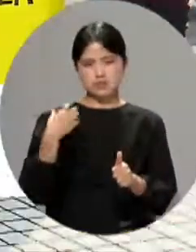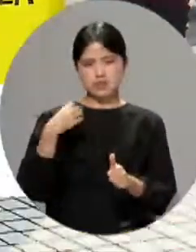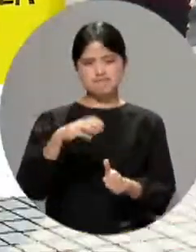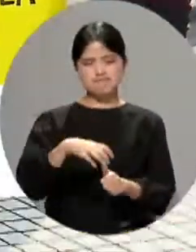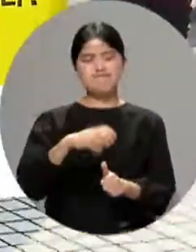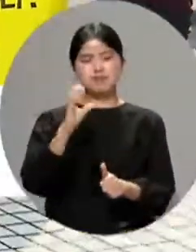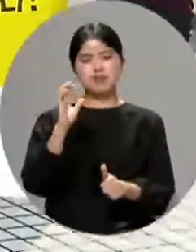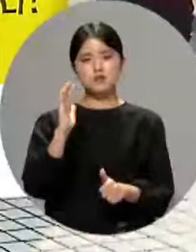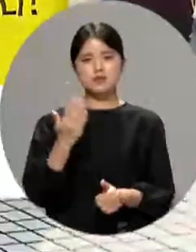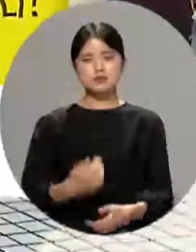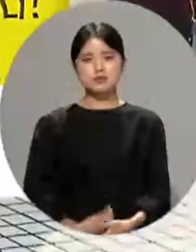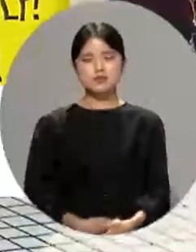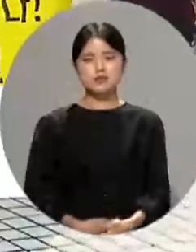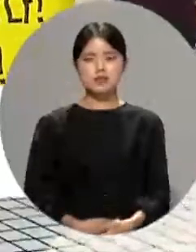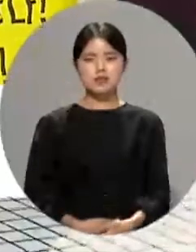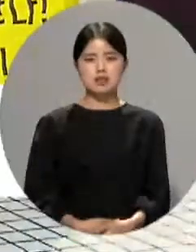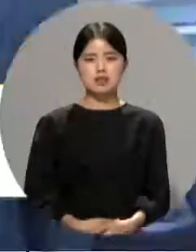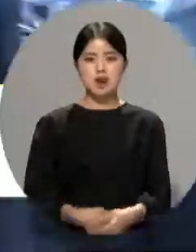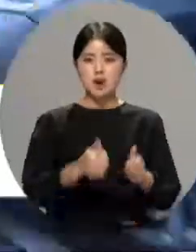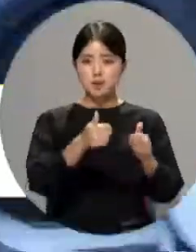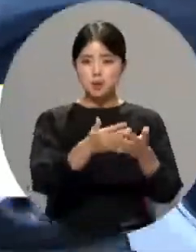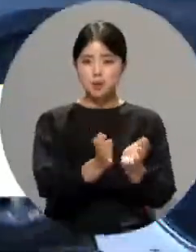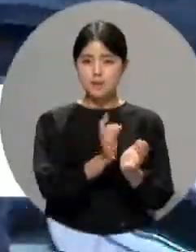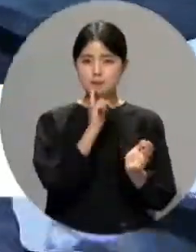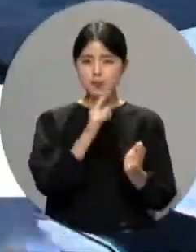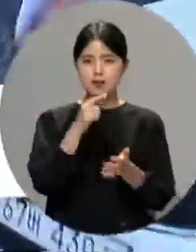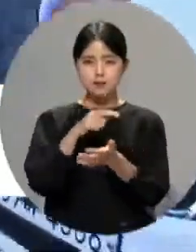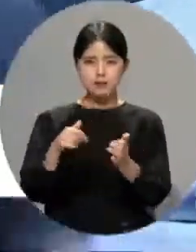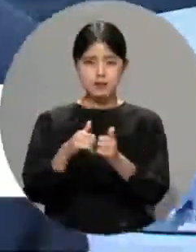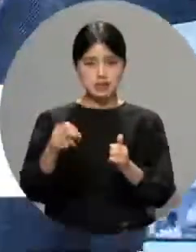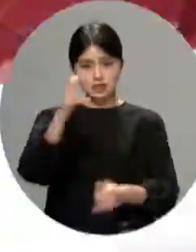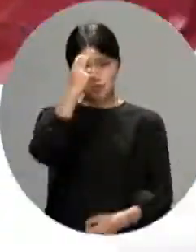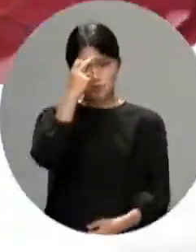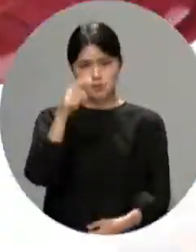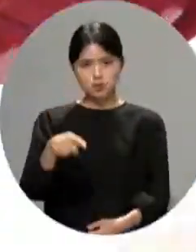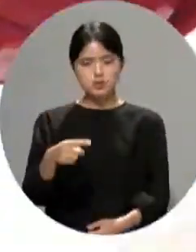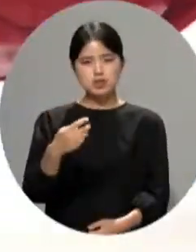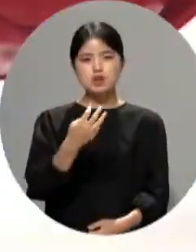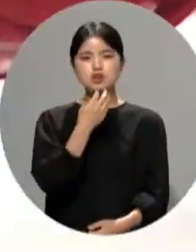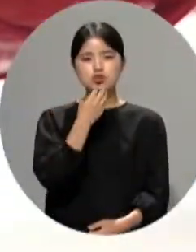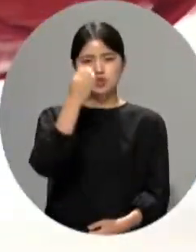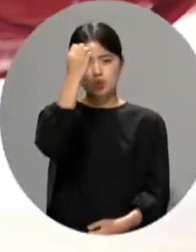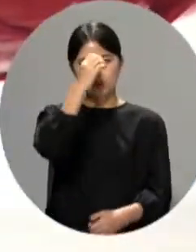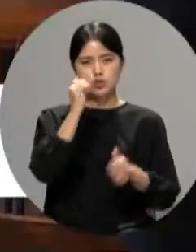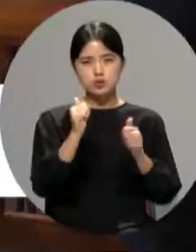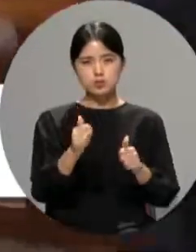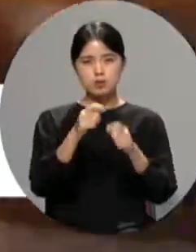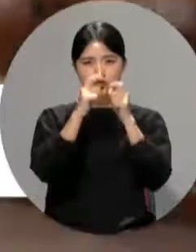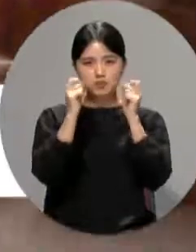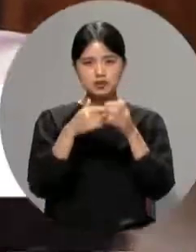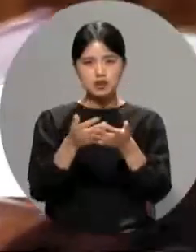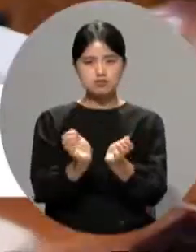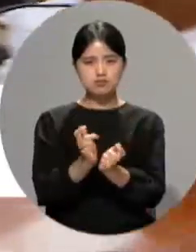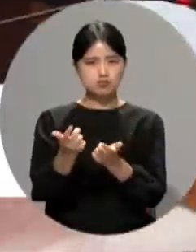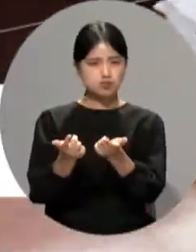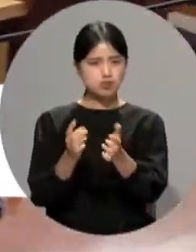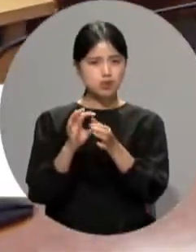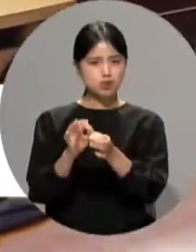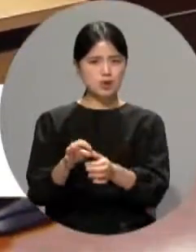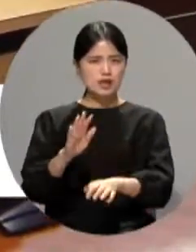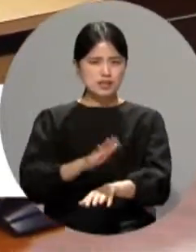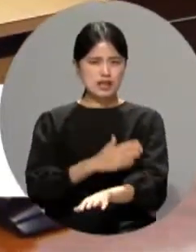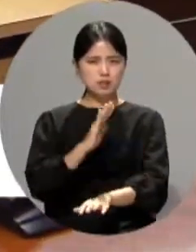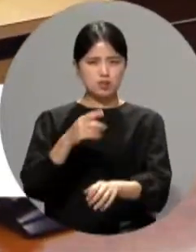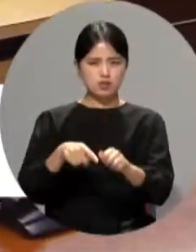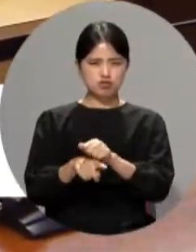묻지 않기로 했습니다. 법조계에 따르면 피해자 최모 씨는 서울고등법원 민사부 중재를 통해 잘못된